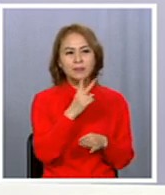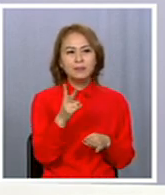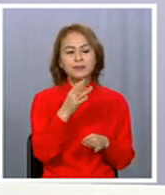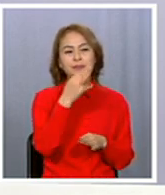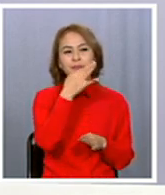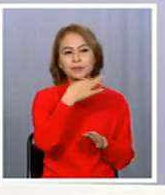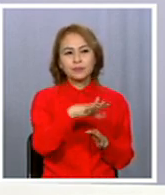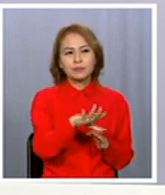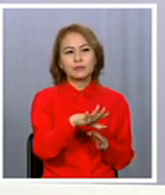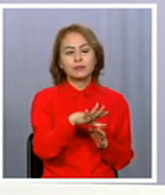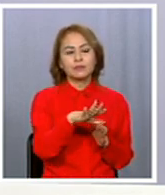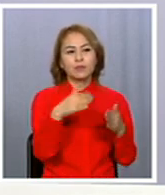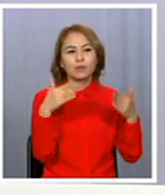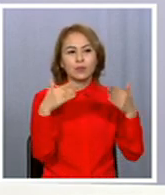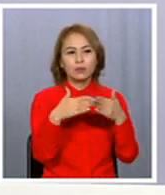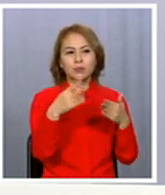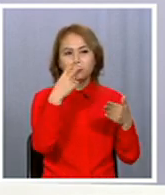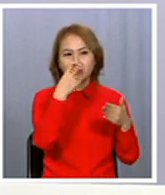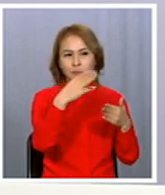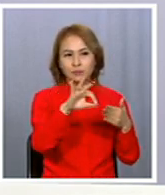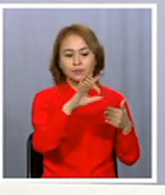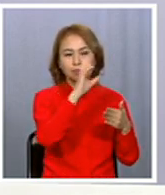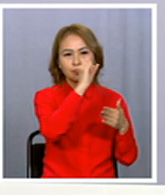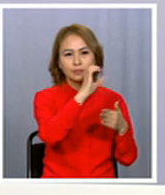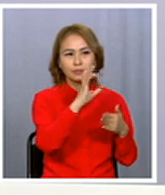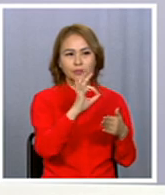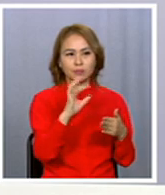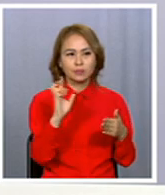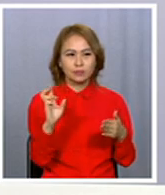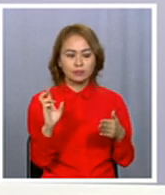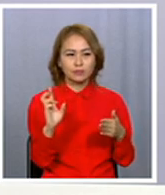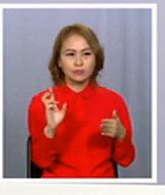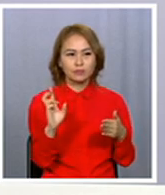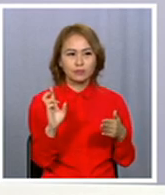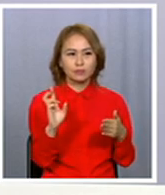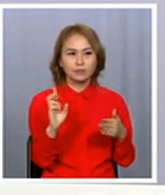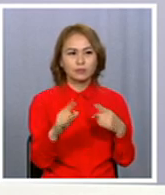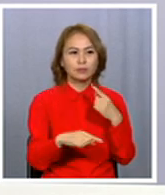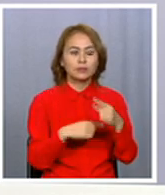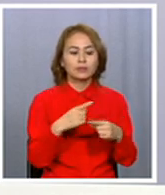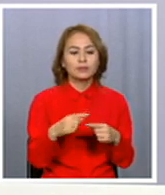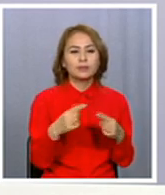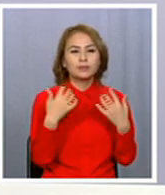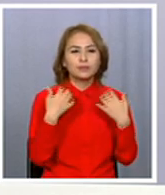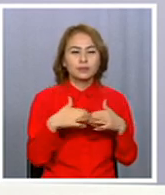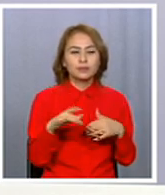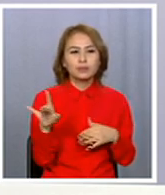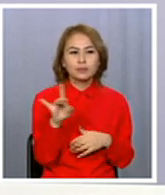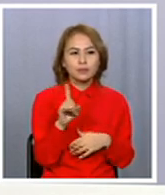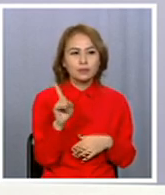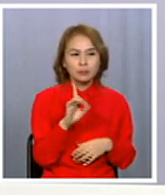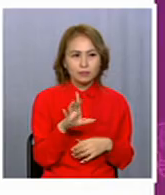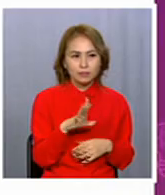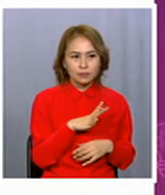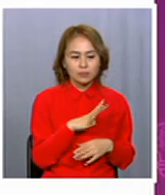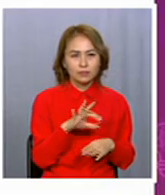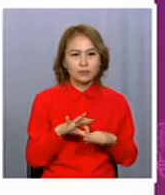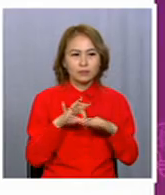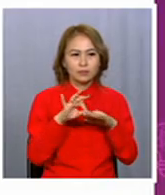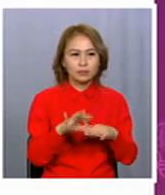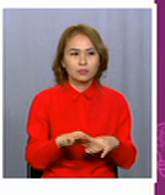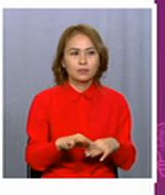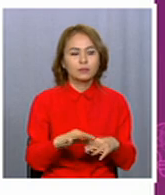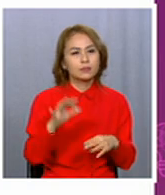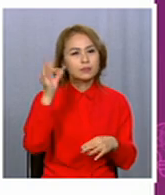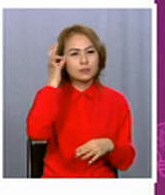бір бұрыш берілсін, оны АОБ деп белгілейік. Және оны өлшеу үшін транспортерді қолданайық. Еске